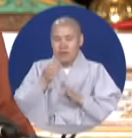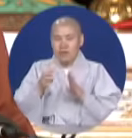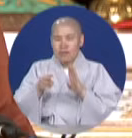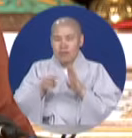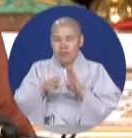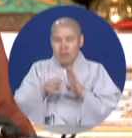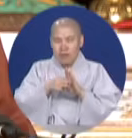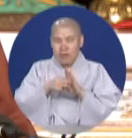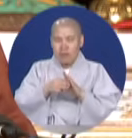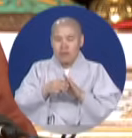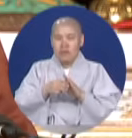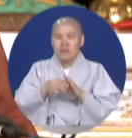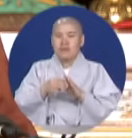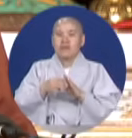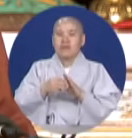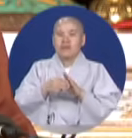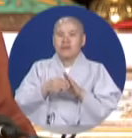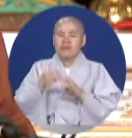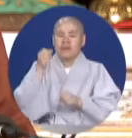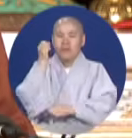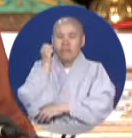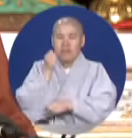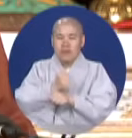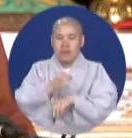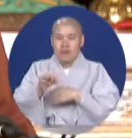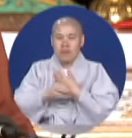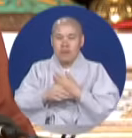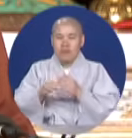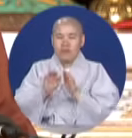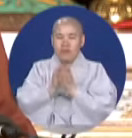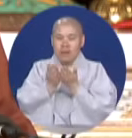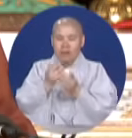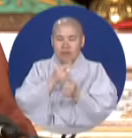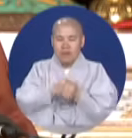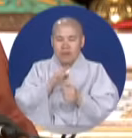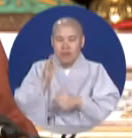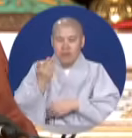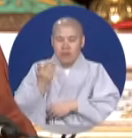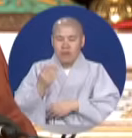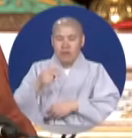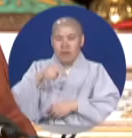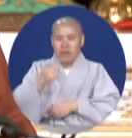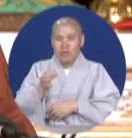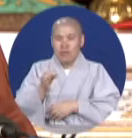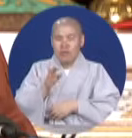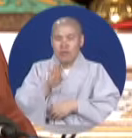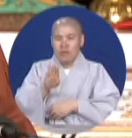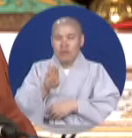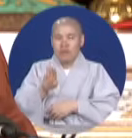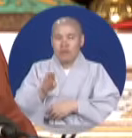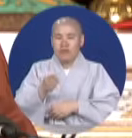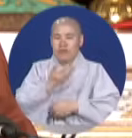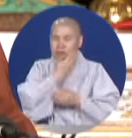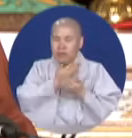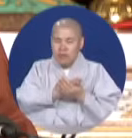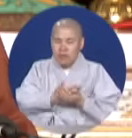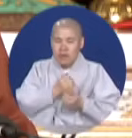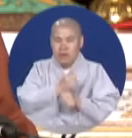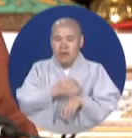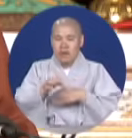하면 경사고, 도업을 중심으로 하면 심사고, 그렇습니다.